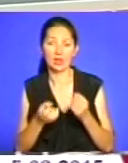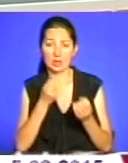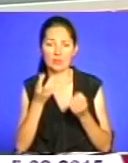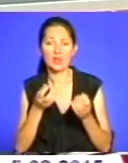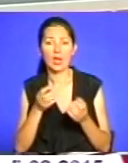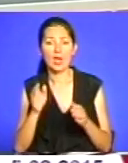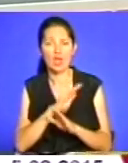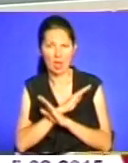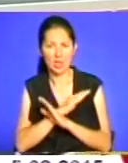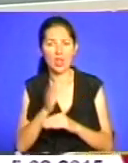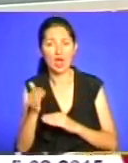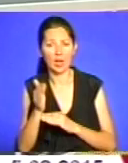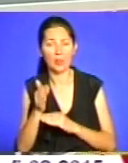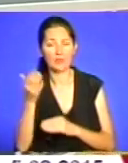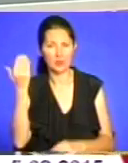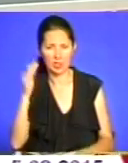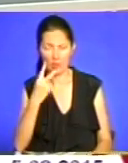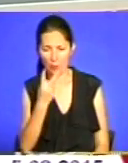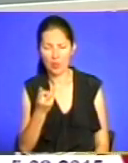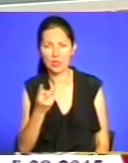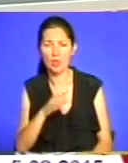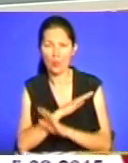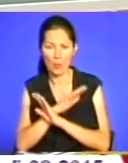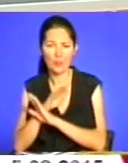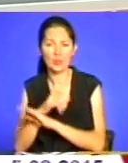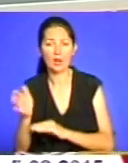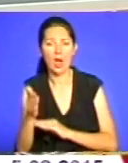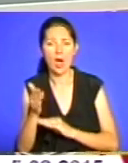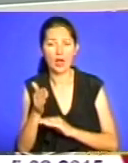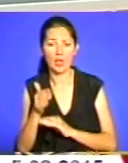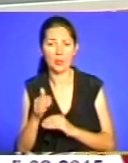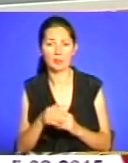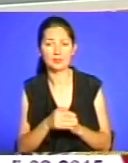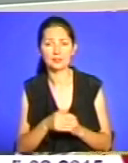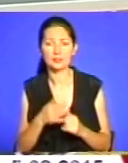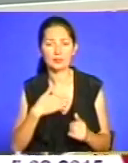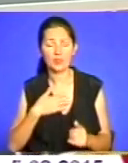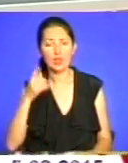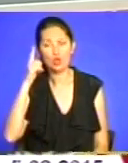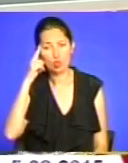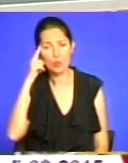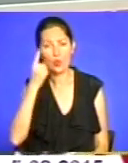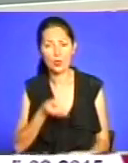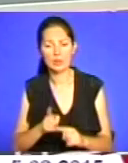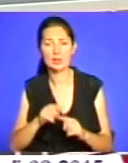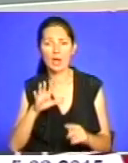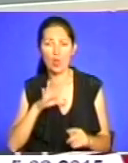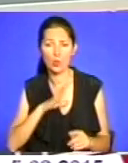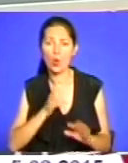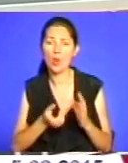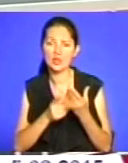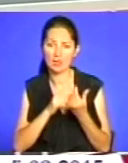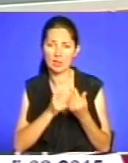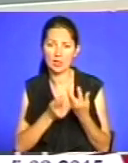риби, це був йорш, тут багато було, що люди розказували. Тобто, на нашу думку, і не тільки на нашу, це відбулося за